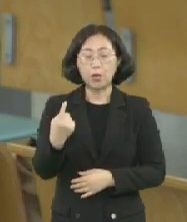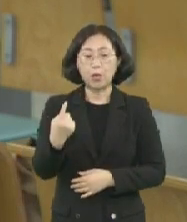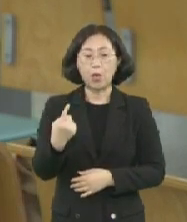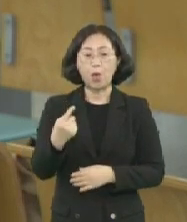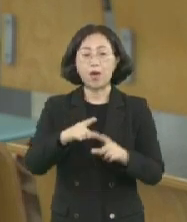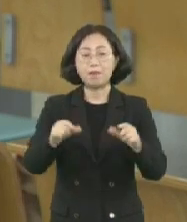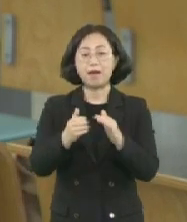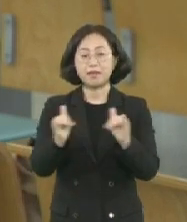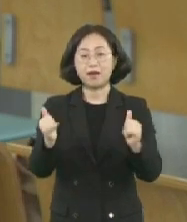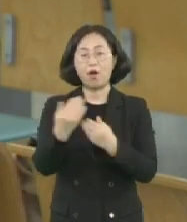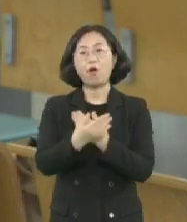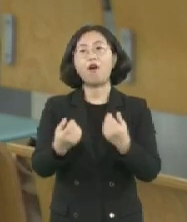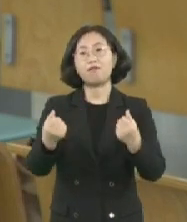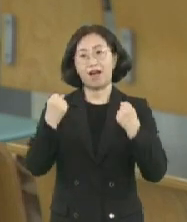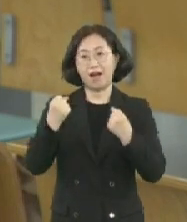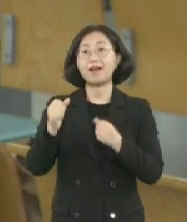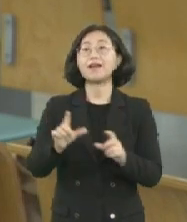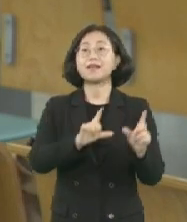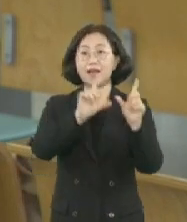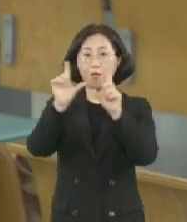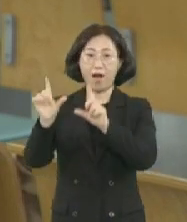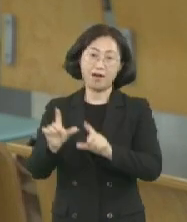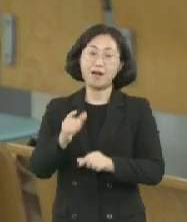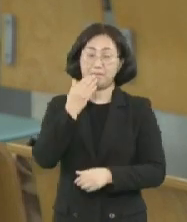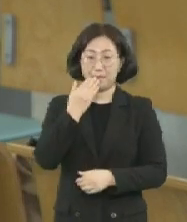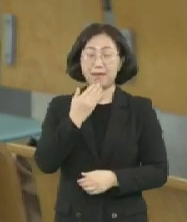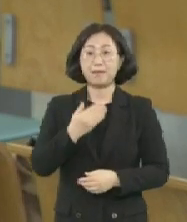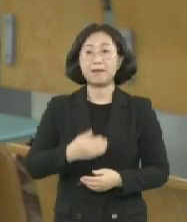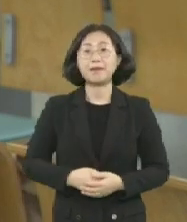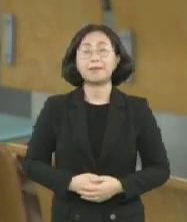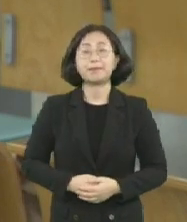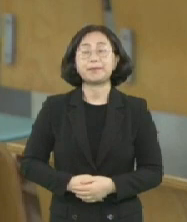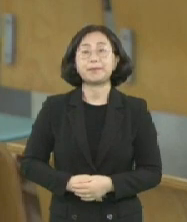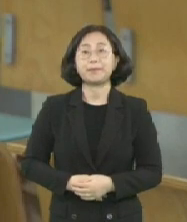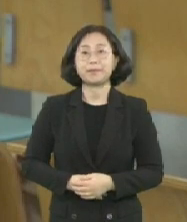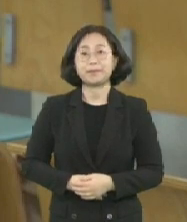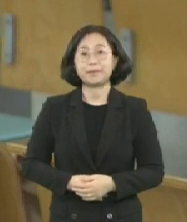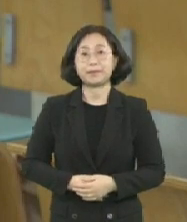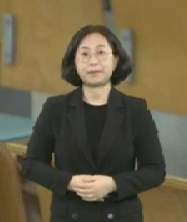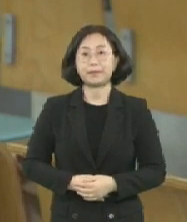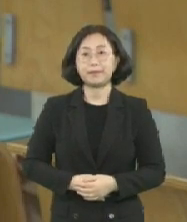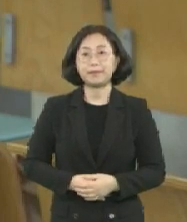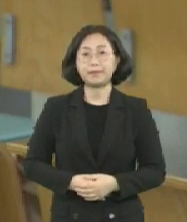건강한 일상생활을 누릴 수 있습니다. TJB 닥터리포트 이중선입니다.